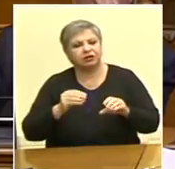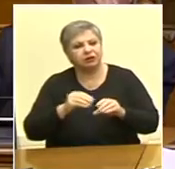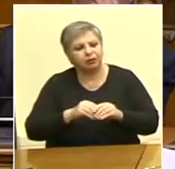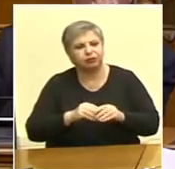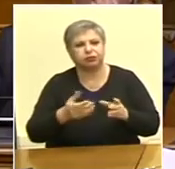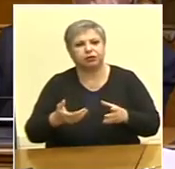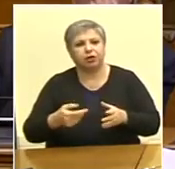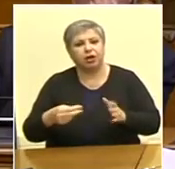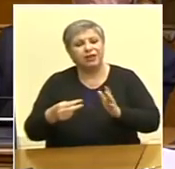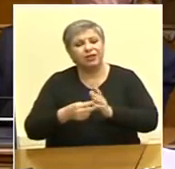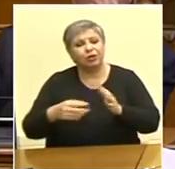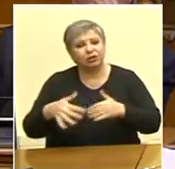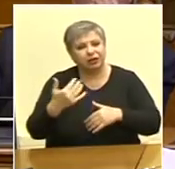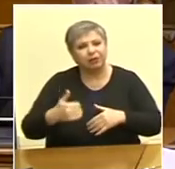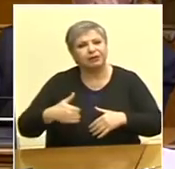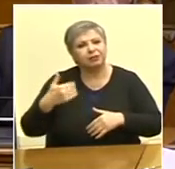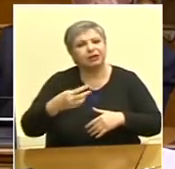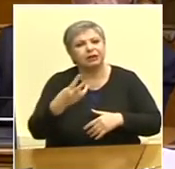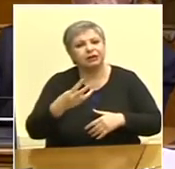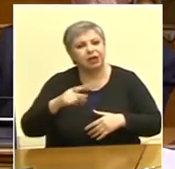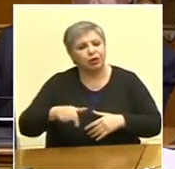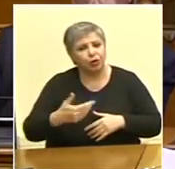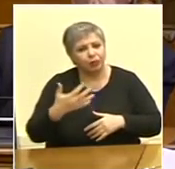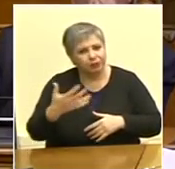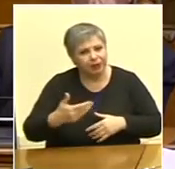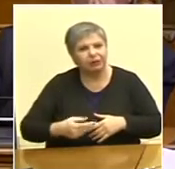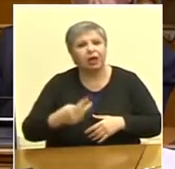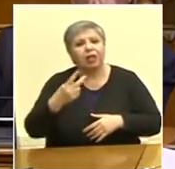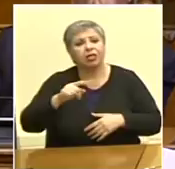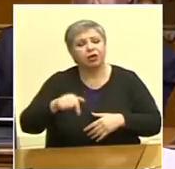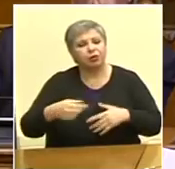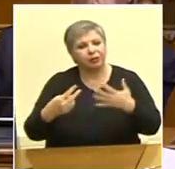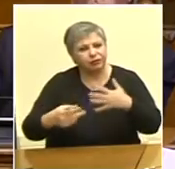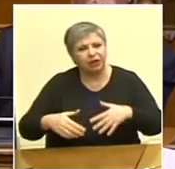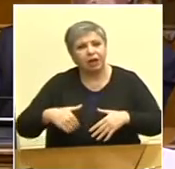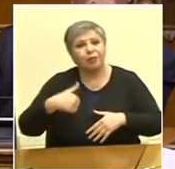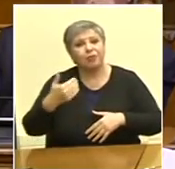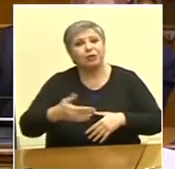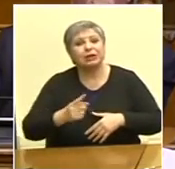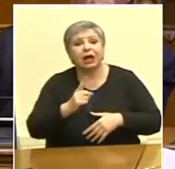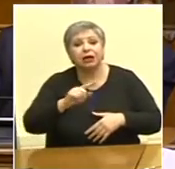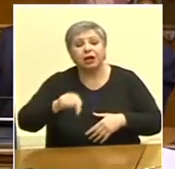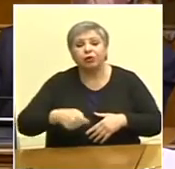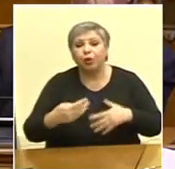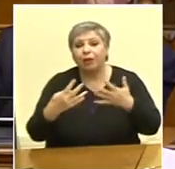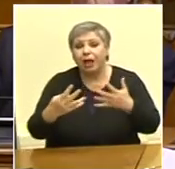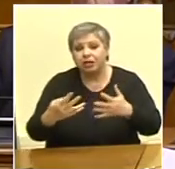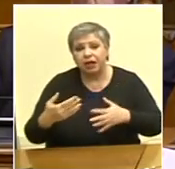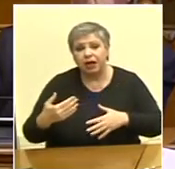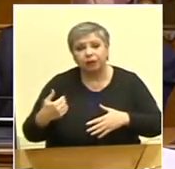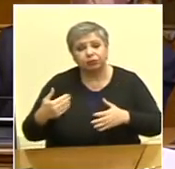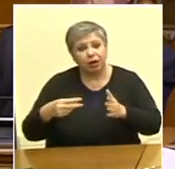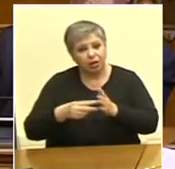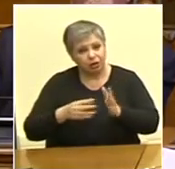2015. 3,15 το 2016. 2,38 το 2017. 1,9 το 2018. Το